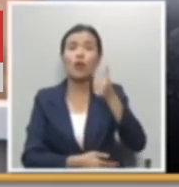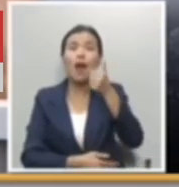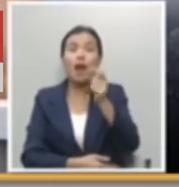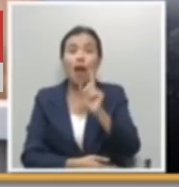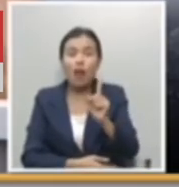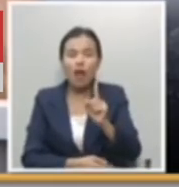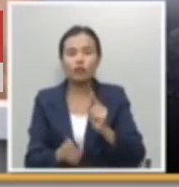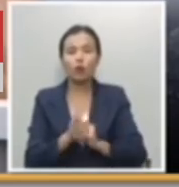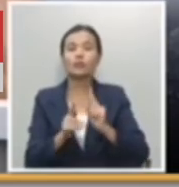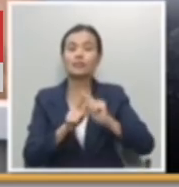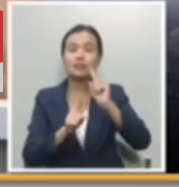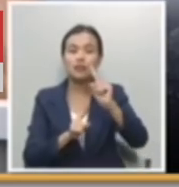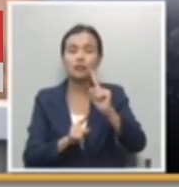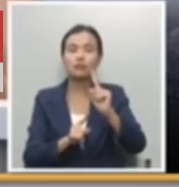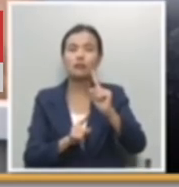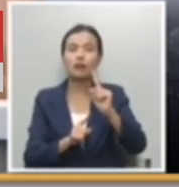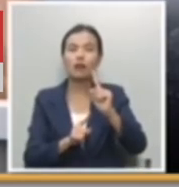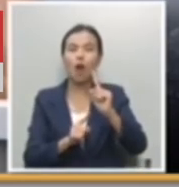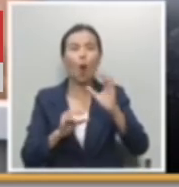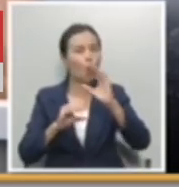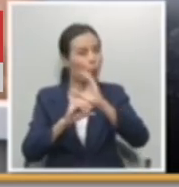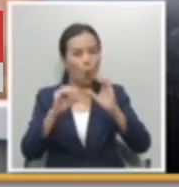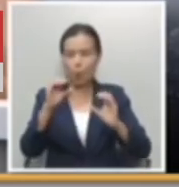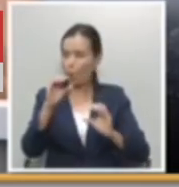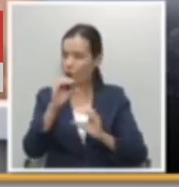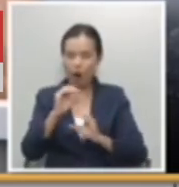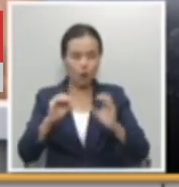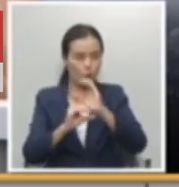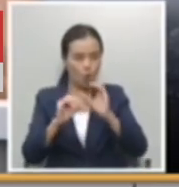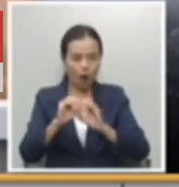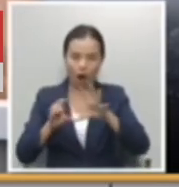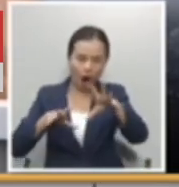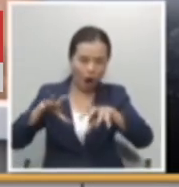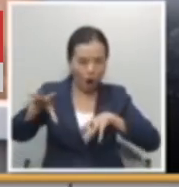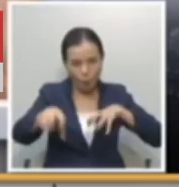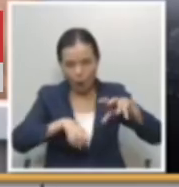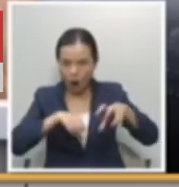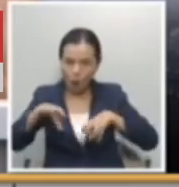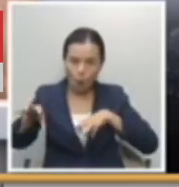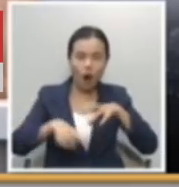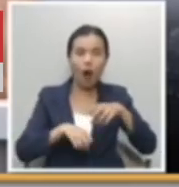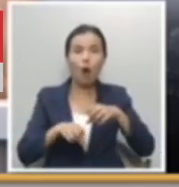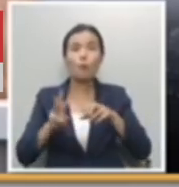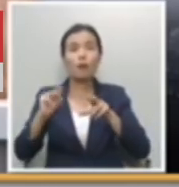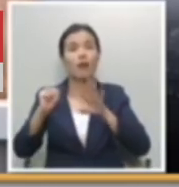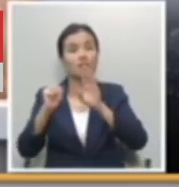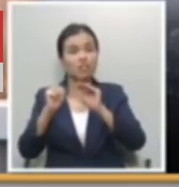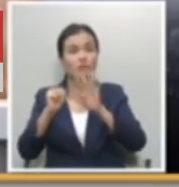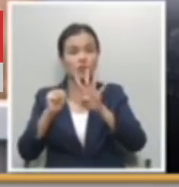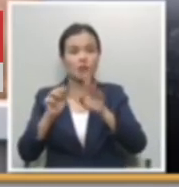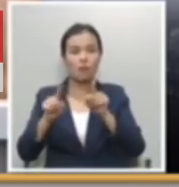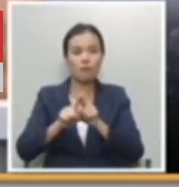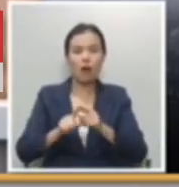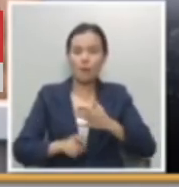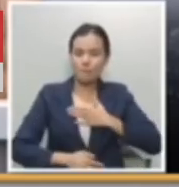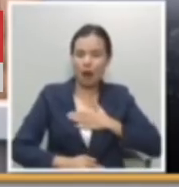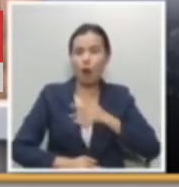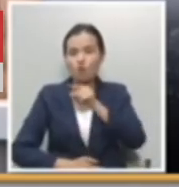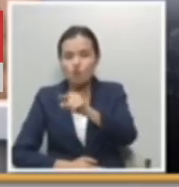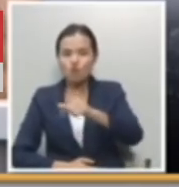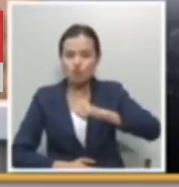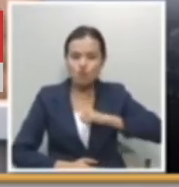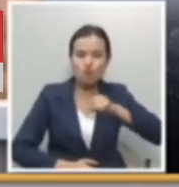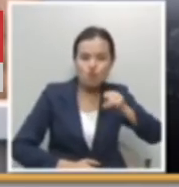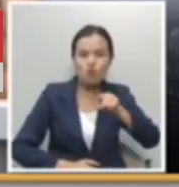1เขาได้เมกะโปรเจกต์คนนั่นก็เอาไปคนนี้ก็เอาเค้กไปตอนมาตา44มึงมั่งกูมั่งมึงมั่งกูมั่งด